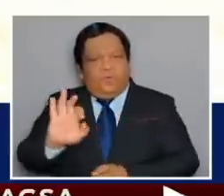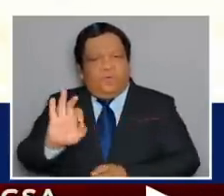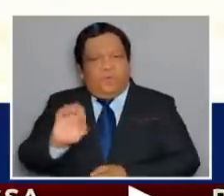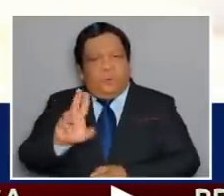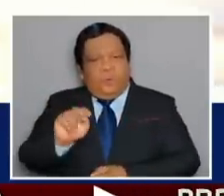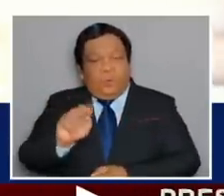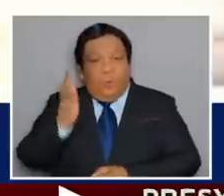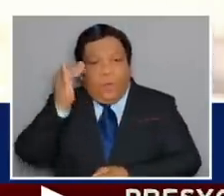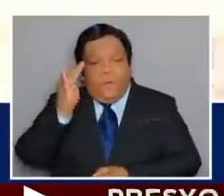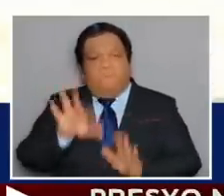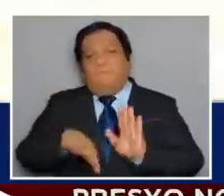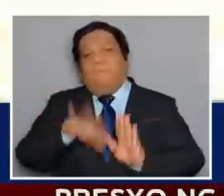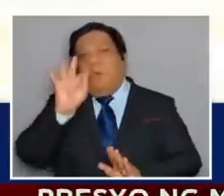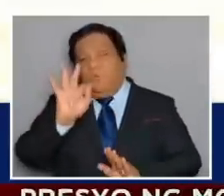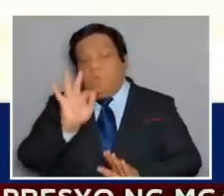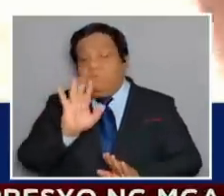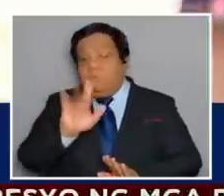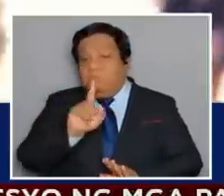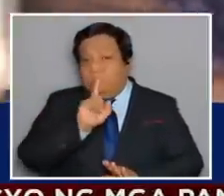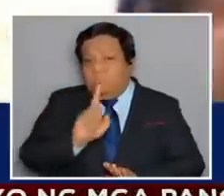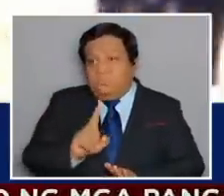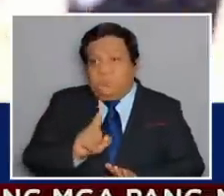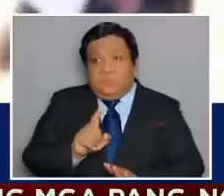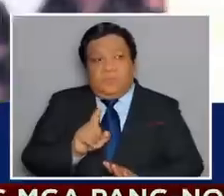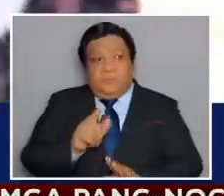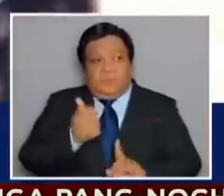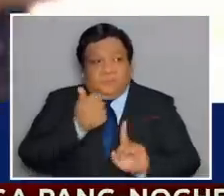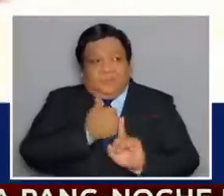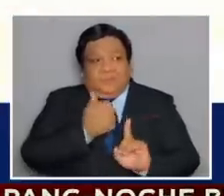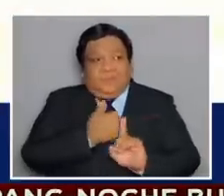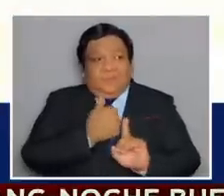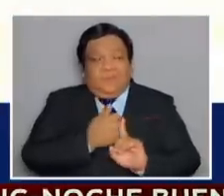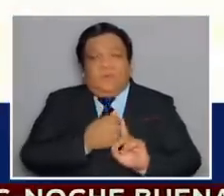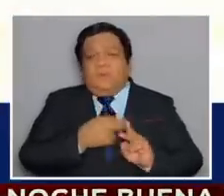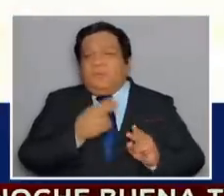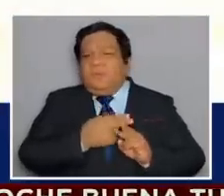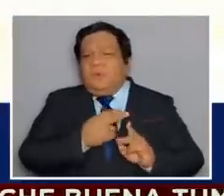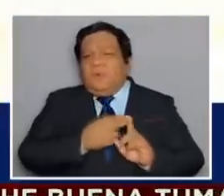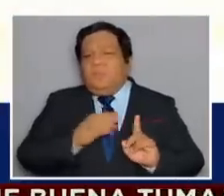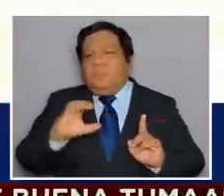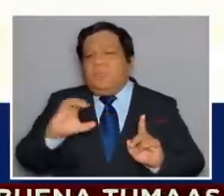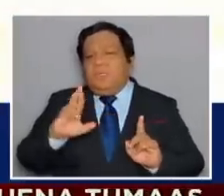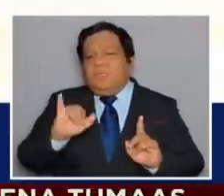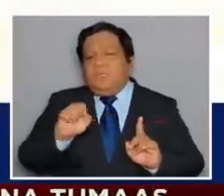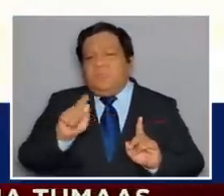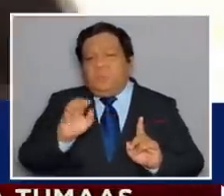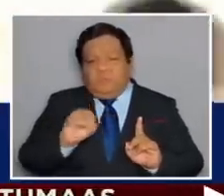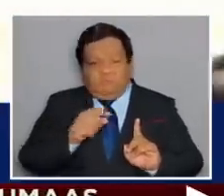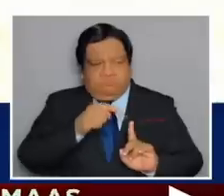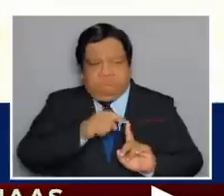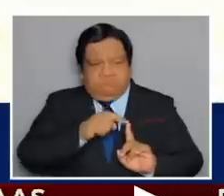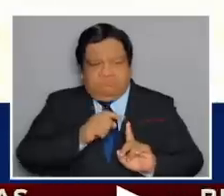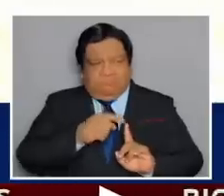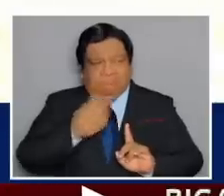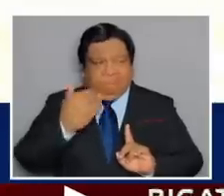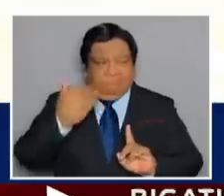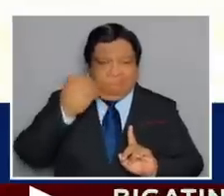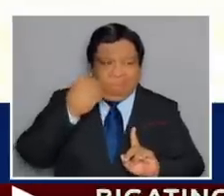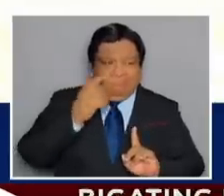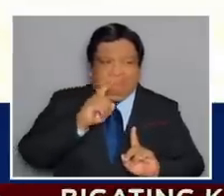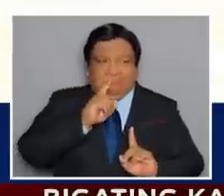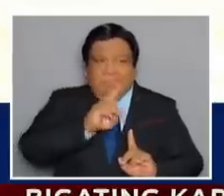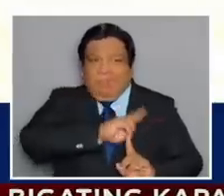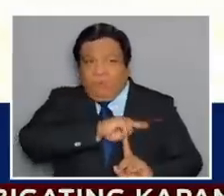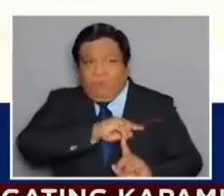naman talaga sa natural death yung cause ng pagkamatay ng isa sa mga middlemen. But yun nga, sinabi ni